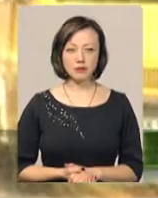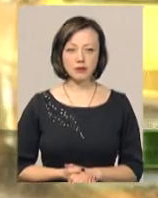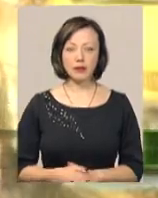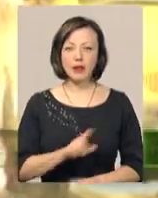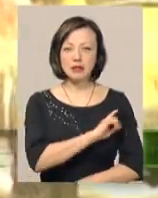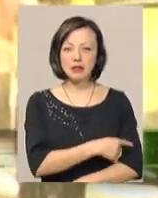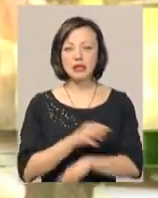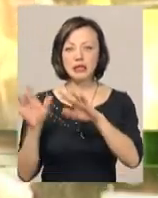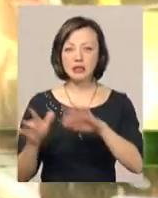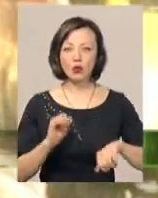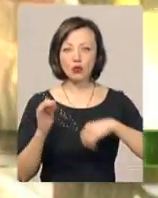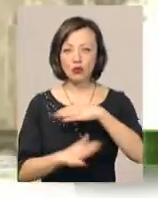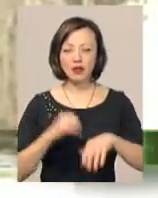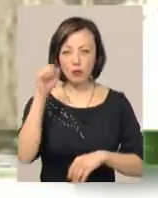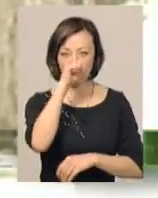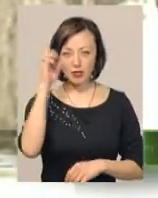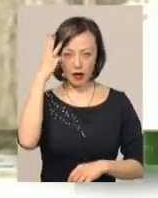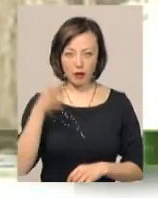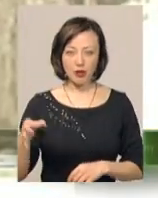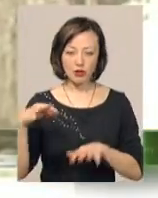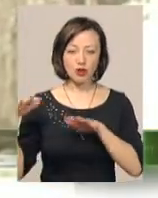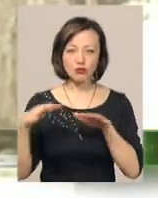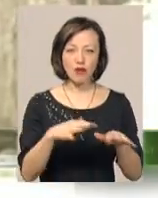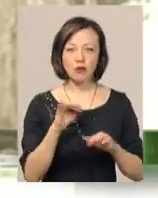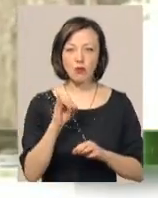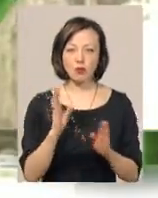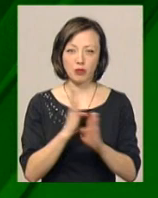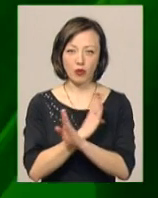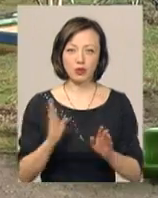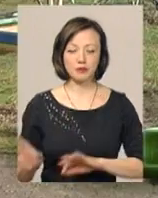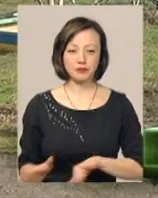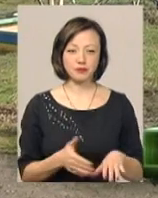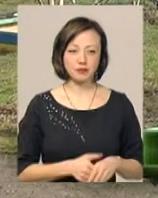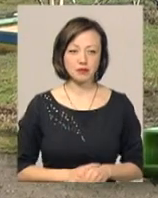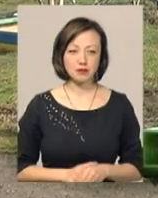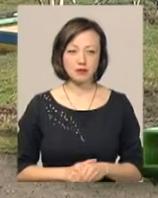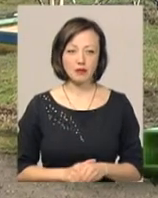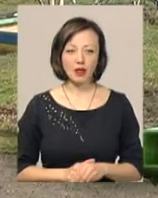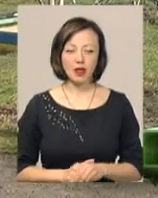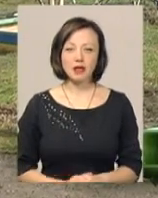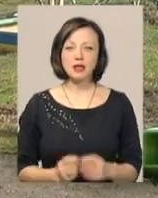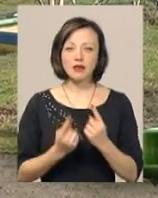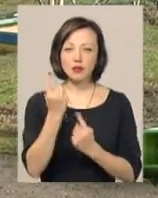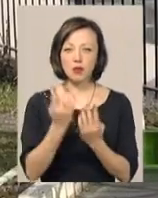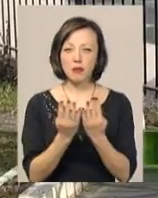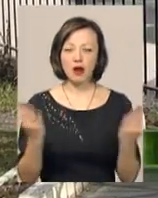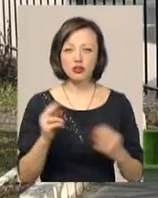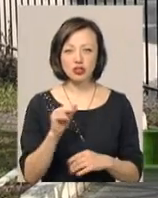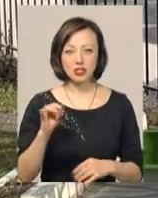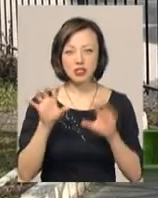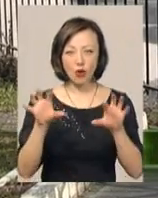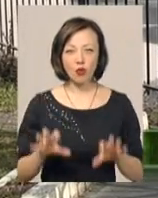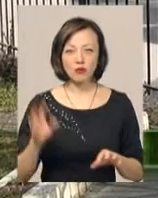Сильний сніг, хуртовини та мороз. На Хмельниччину насувається негода. За високим парканом чи закону у